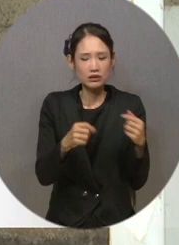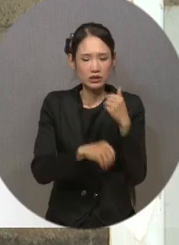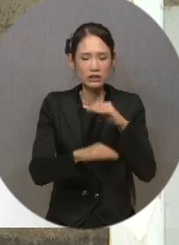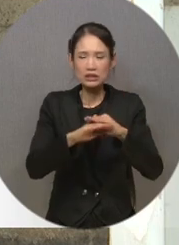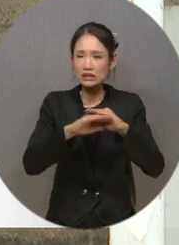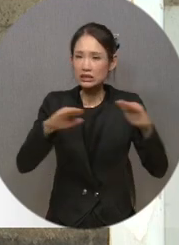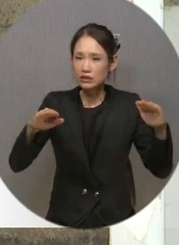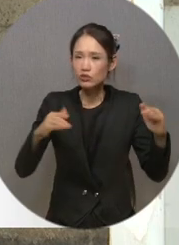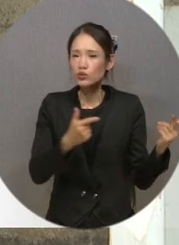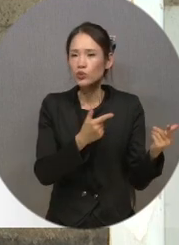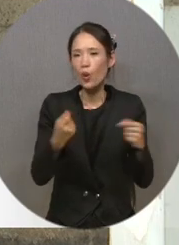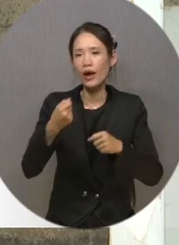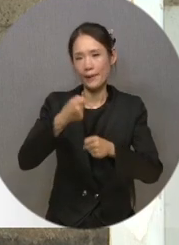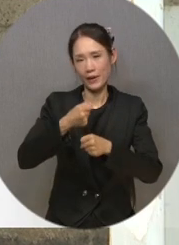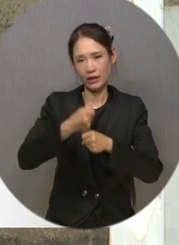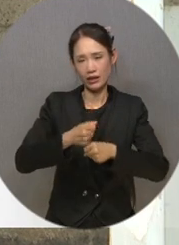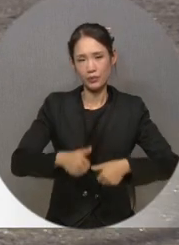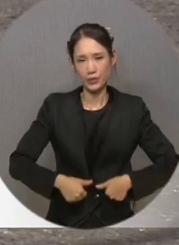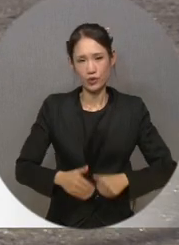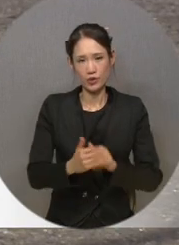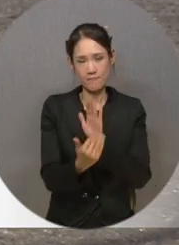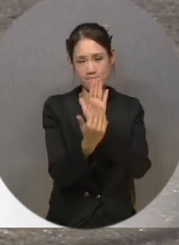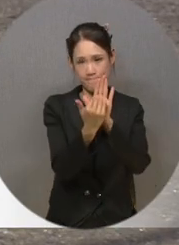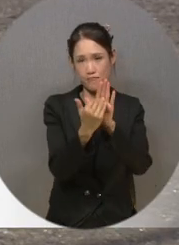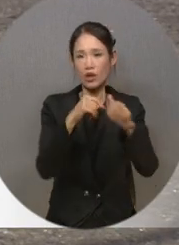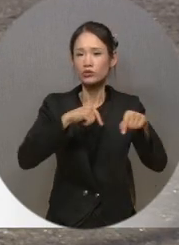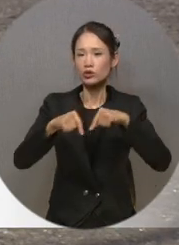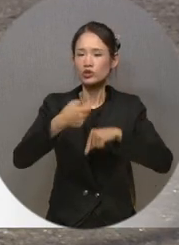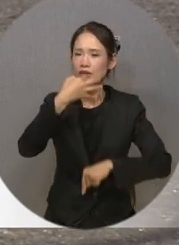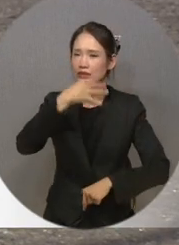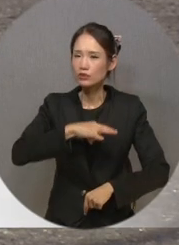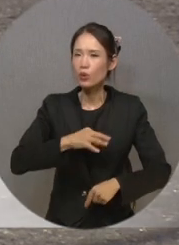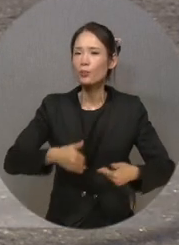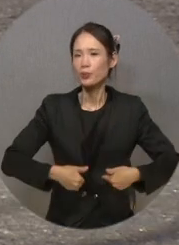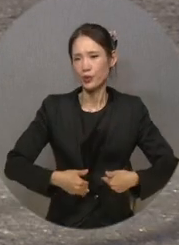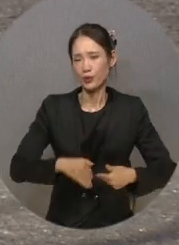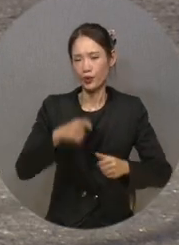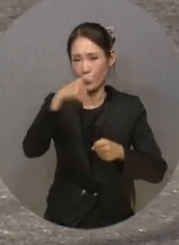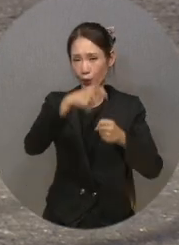실태 파악이 이루어지도록 해 예방정책의 실효성을 더한다는 취지입니다.